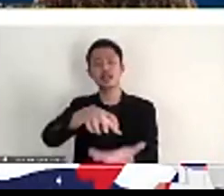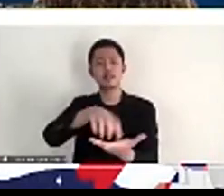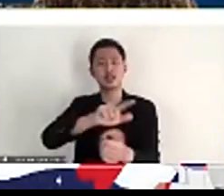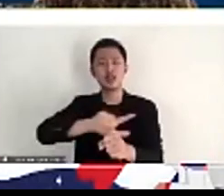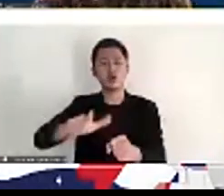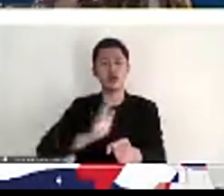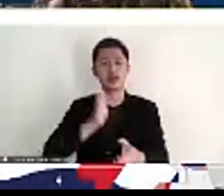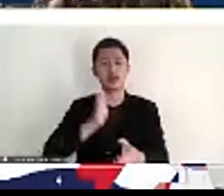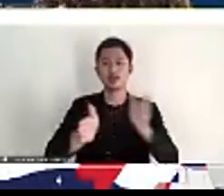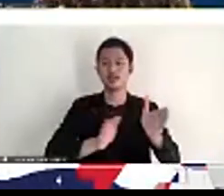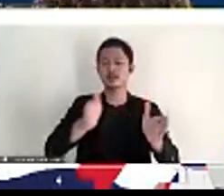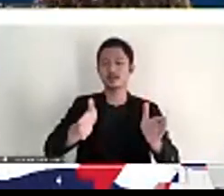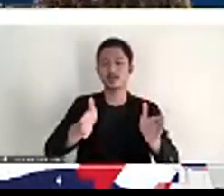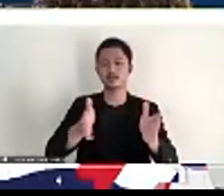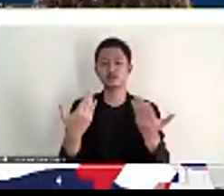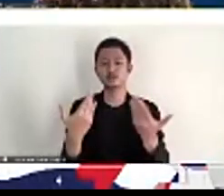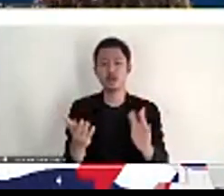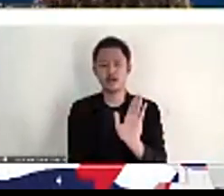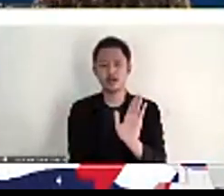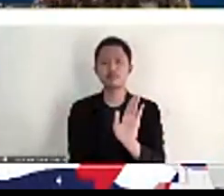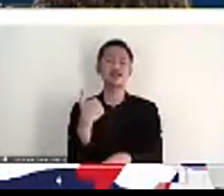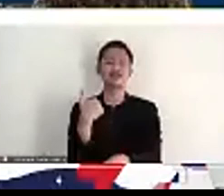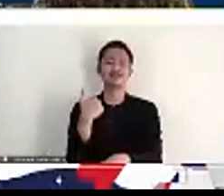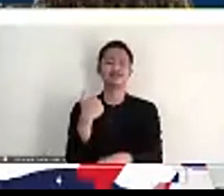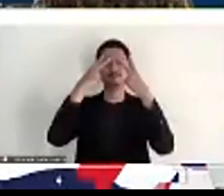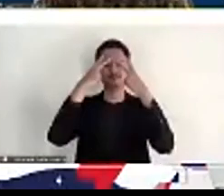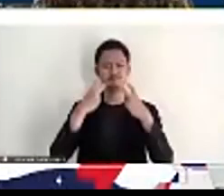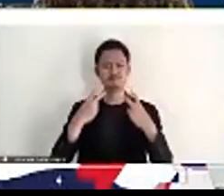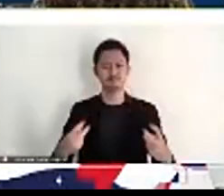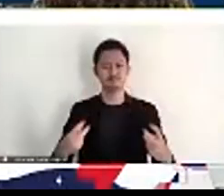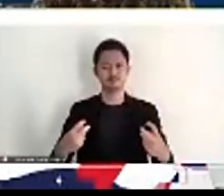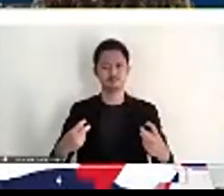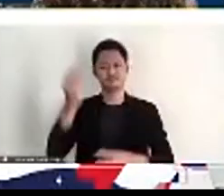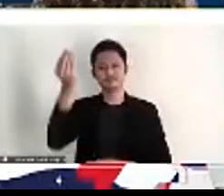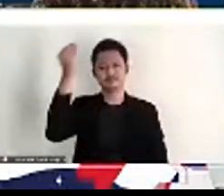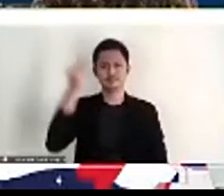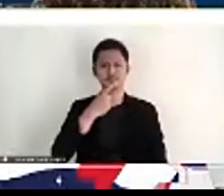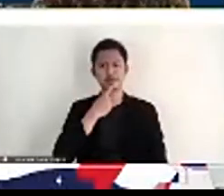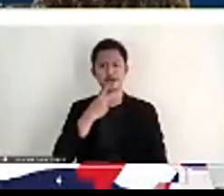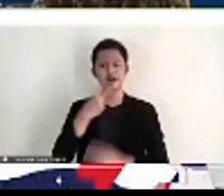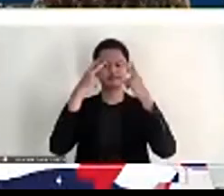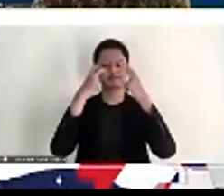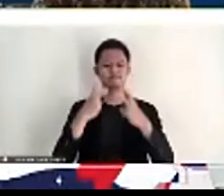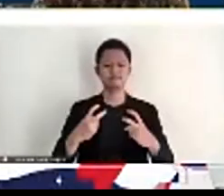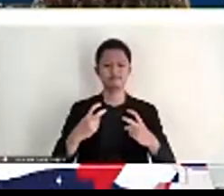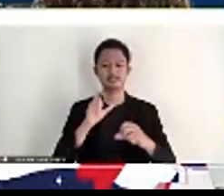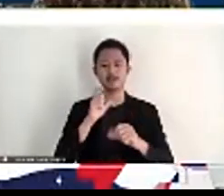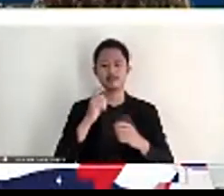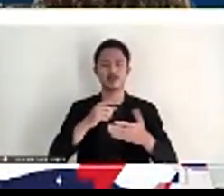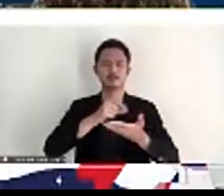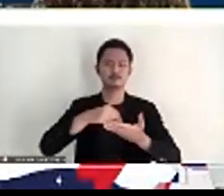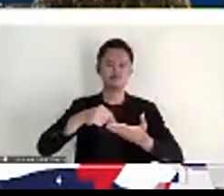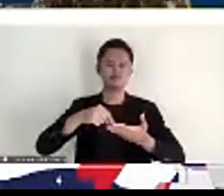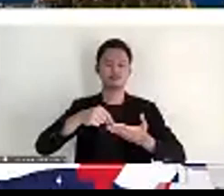gitu ya kemudian balik ke untuk merefleksikan hasil perjalanannya dalam bentuk karya tulis Karya